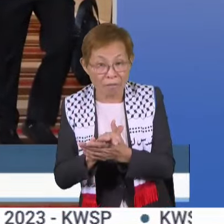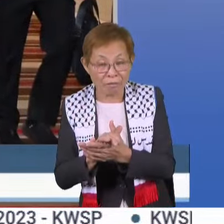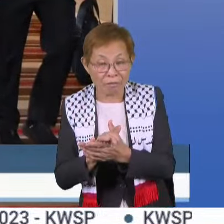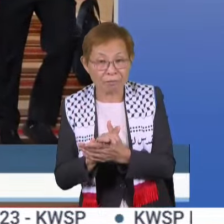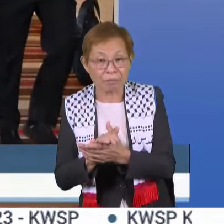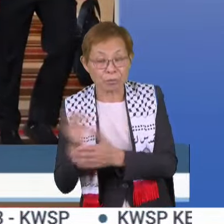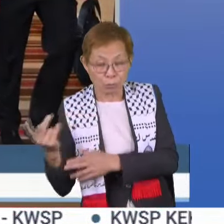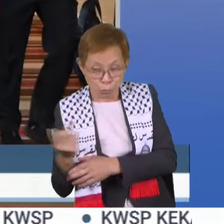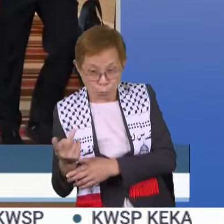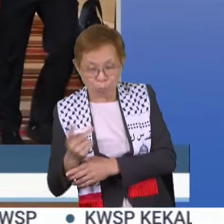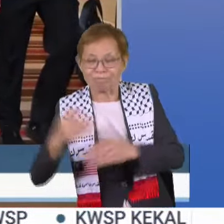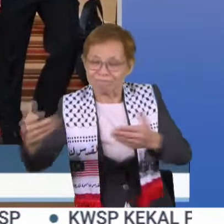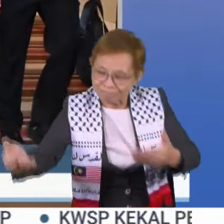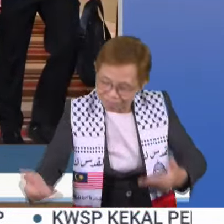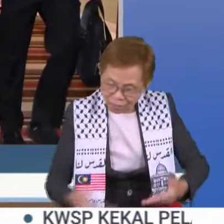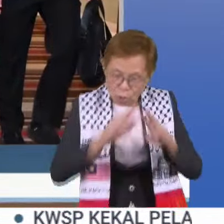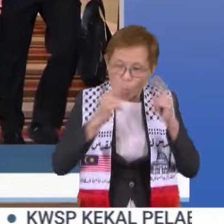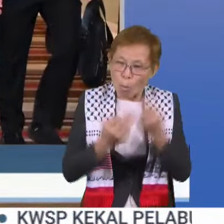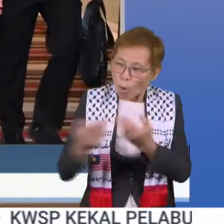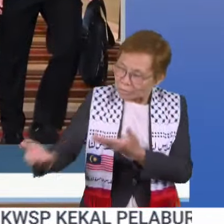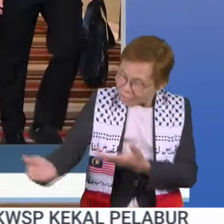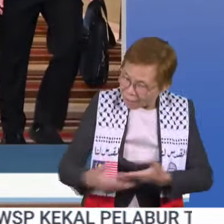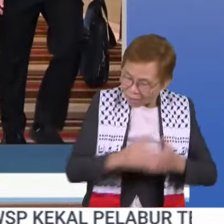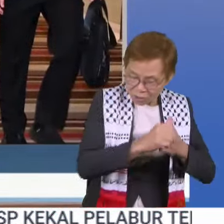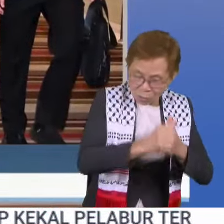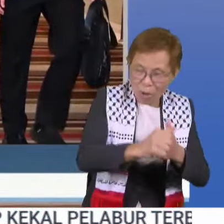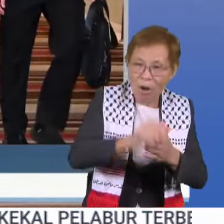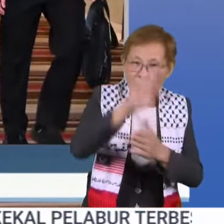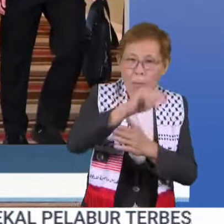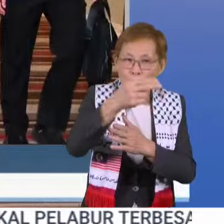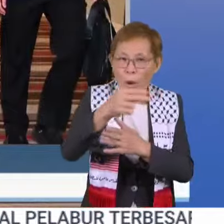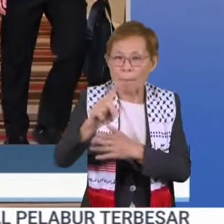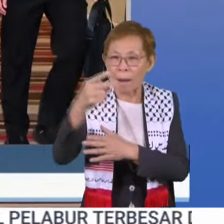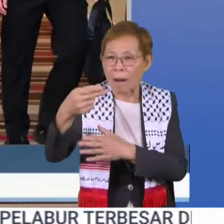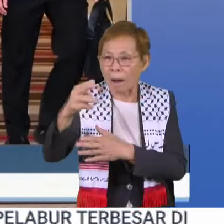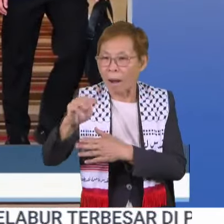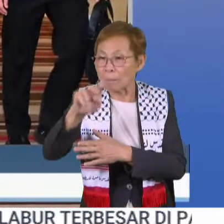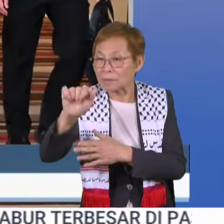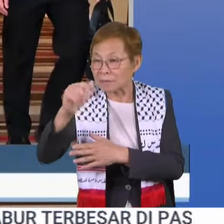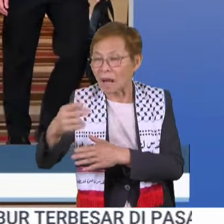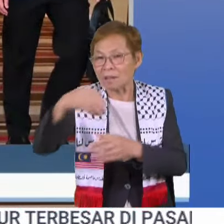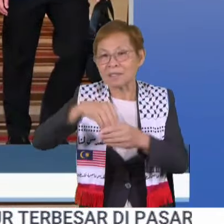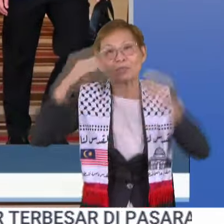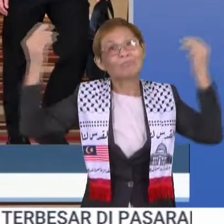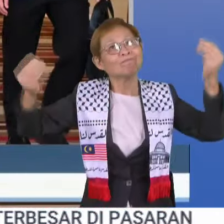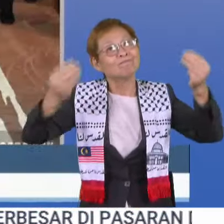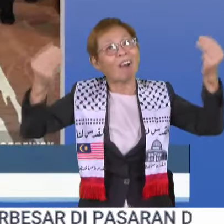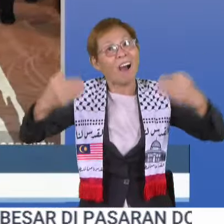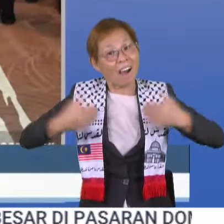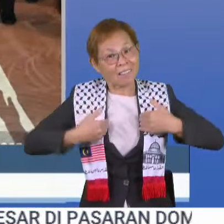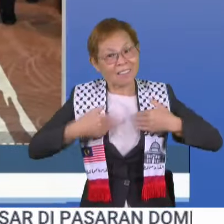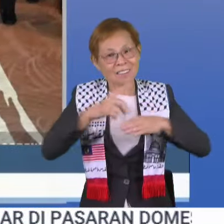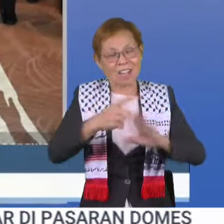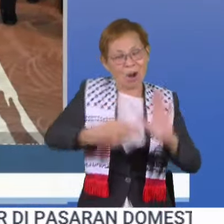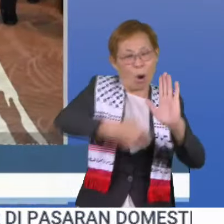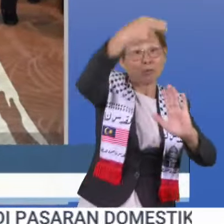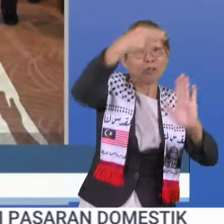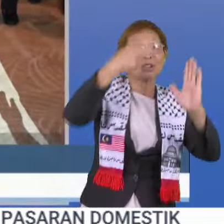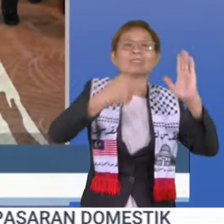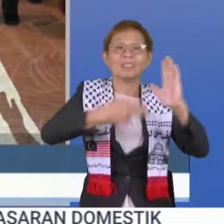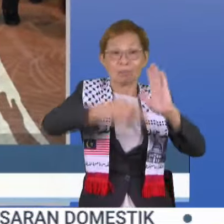Mad Sanusi disambut rombongan tersebut yang diketuai oleh Mohamad Hamzah utthman dalam satu Majlis yang diadakan di sebuah hotel